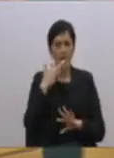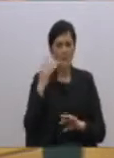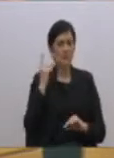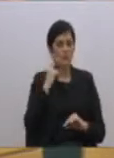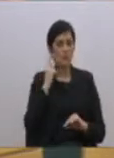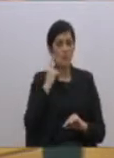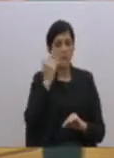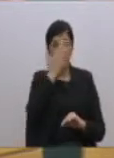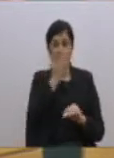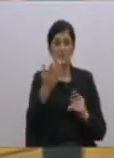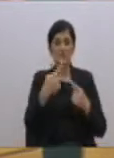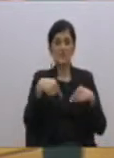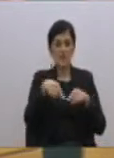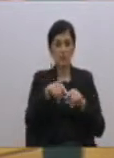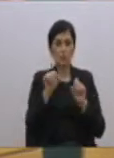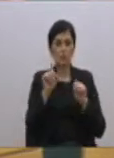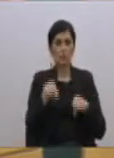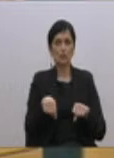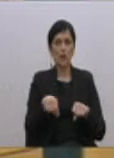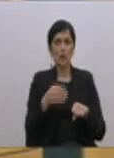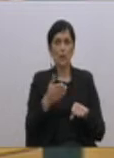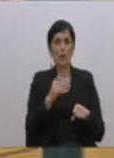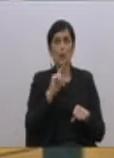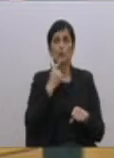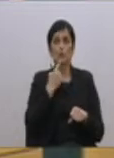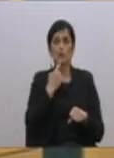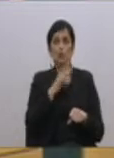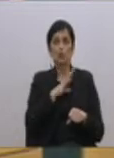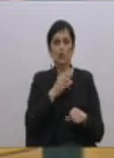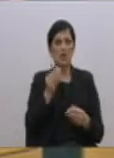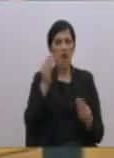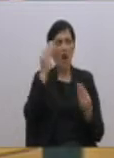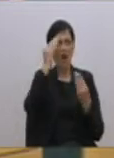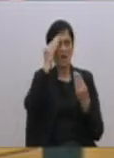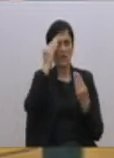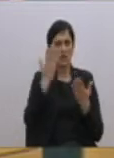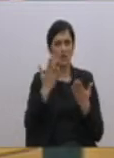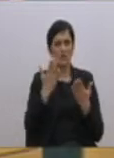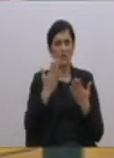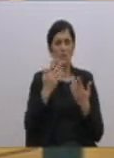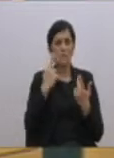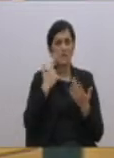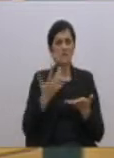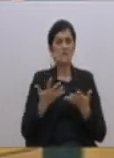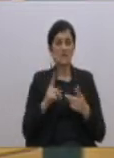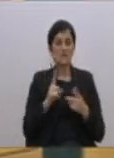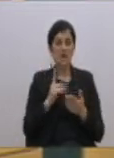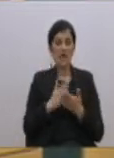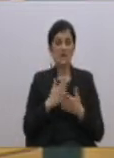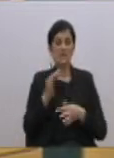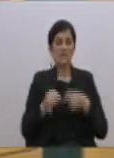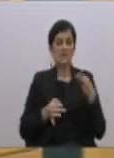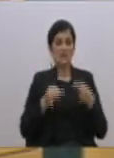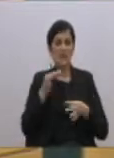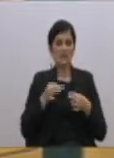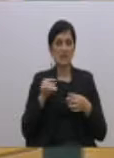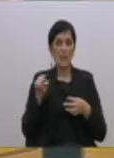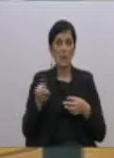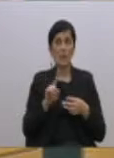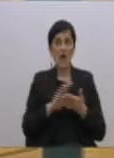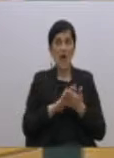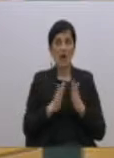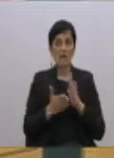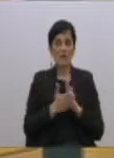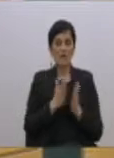რასაკვირველია საზოგადოებისთვისაც შეიძლება გარკვეულ ეტაპზე რთული იყოს აღიქვას ყველაფერი ის მთელი სიცხადით, რაც ხდება სასამართლოს თავს, რა ვითარებაც